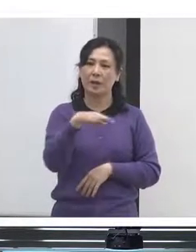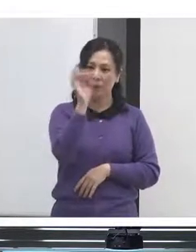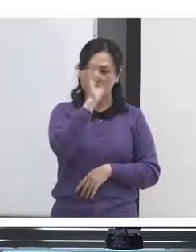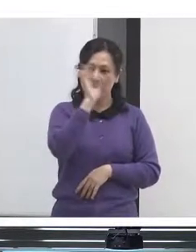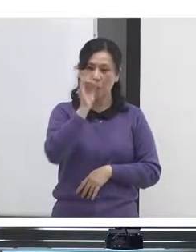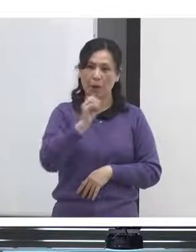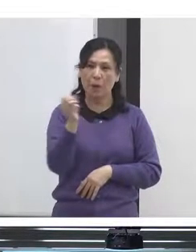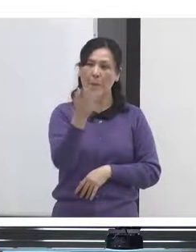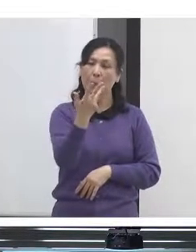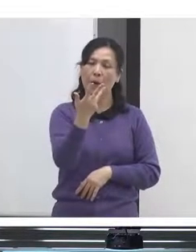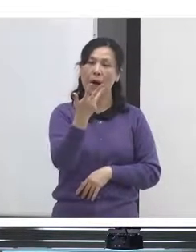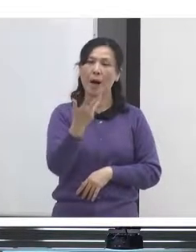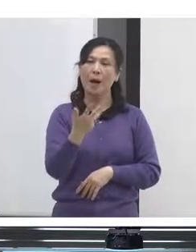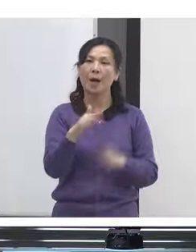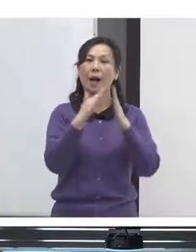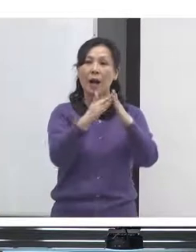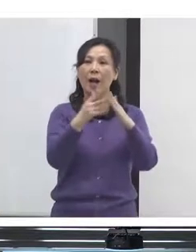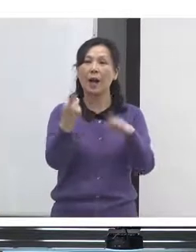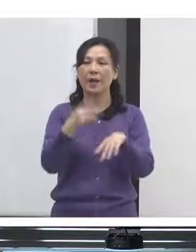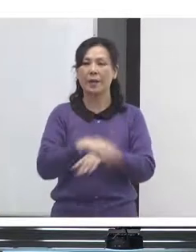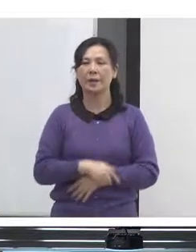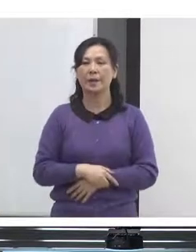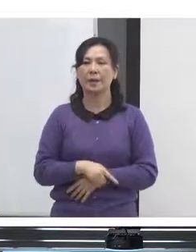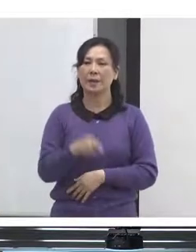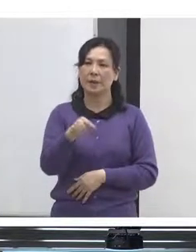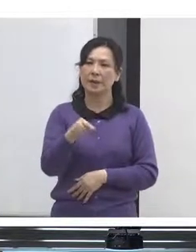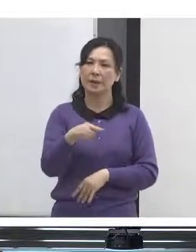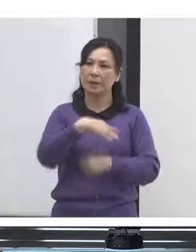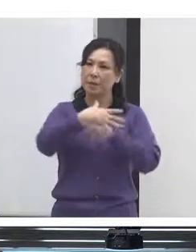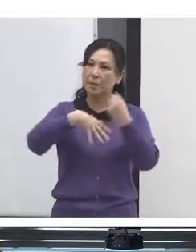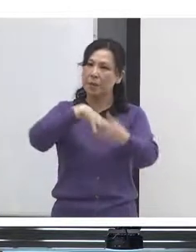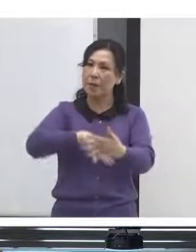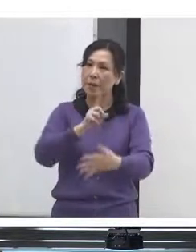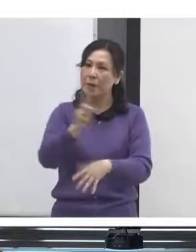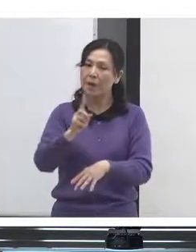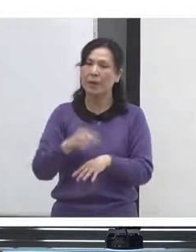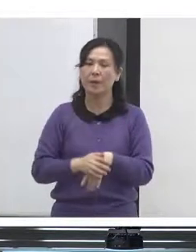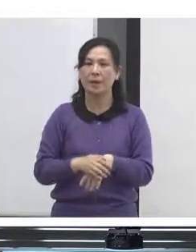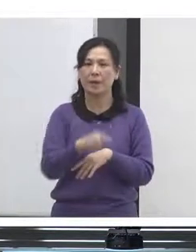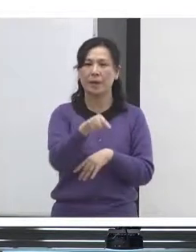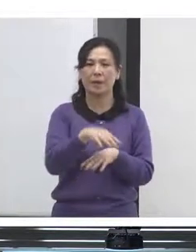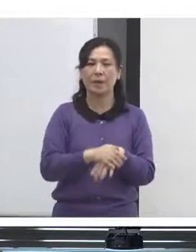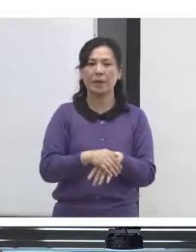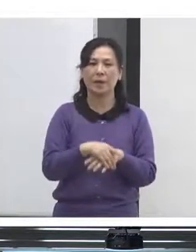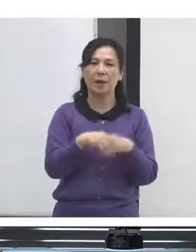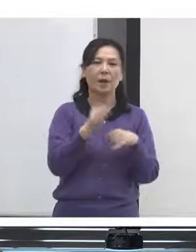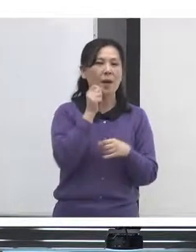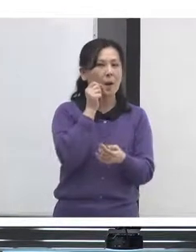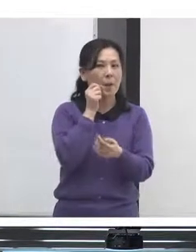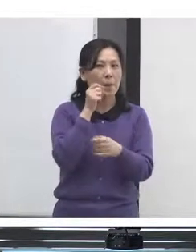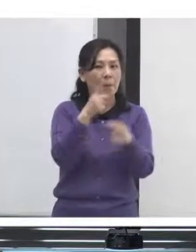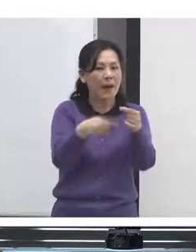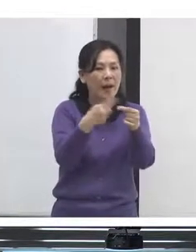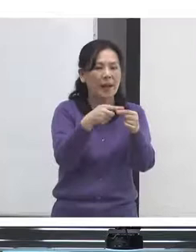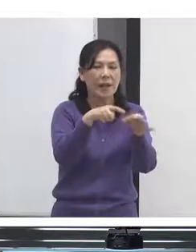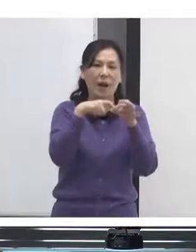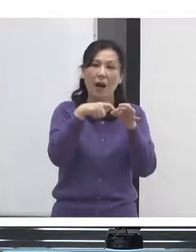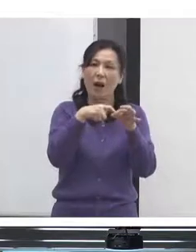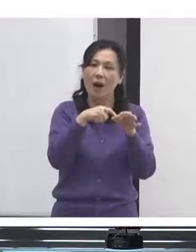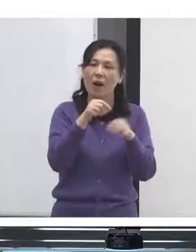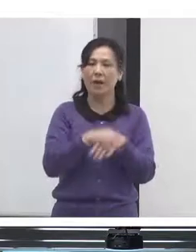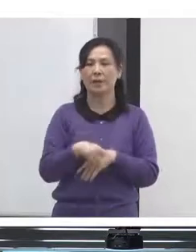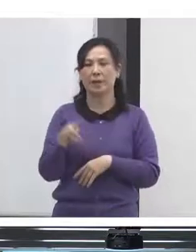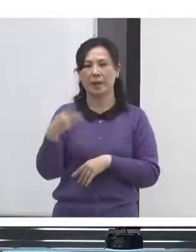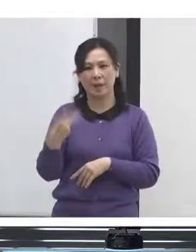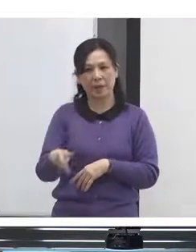市的一个空间资讯的一些因子，那包含它的一个 年均收入的中位数，然后还有就是人口